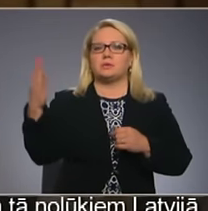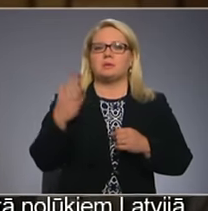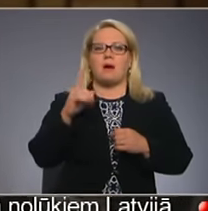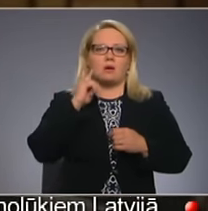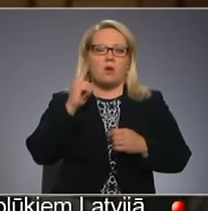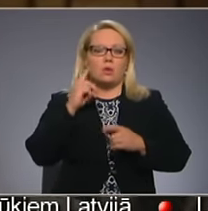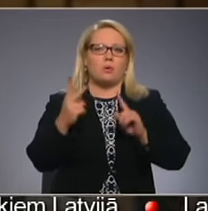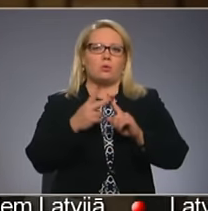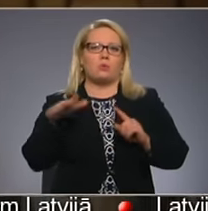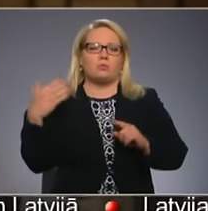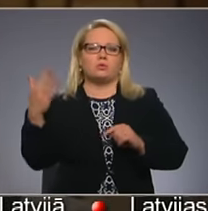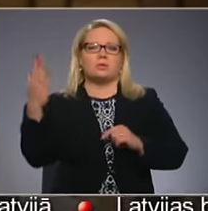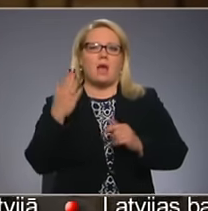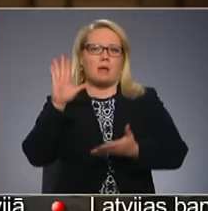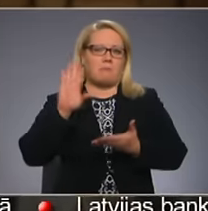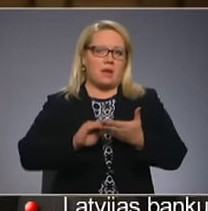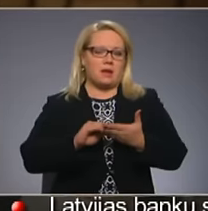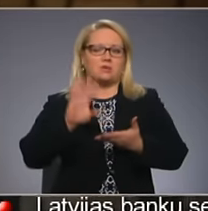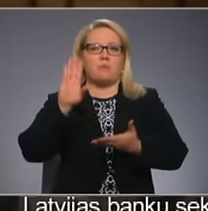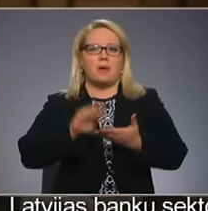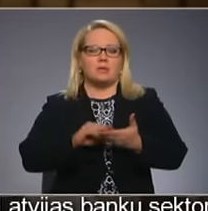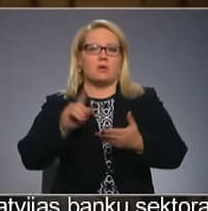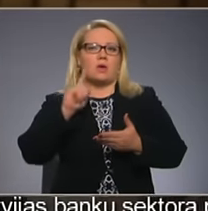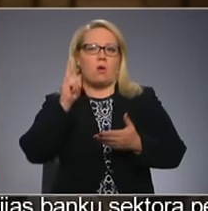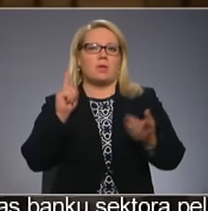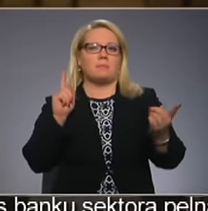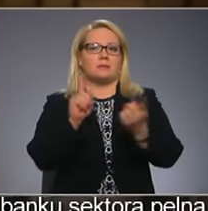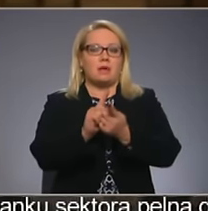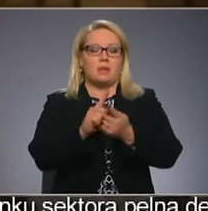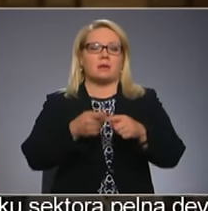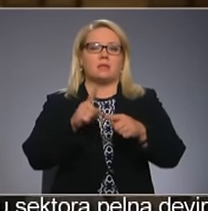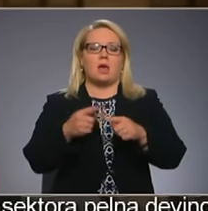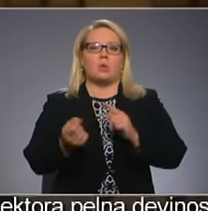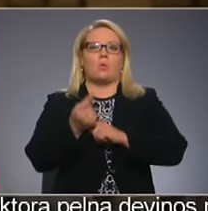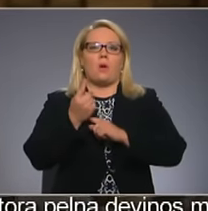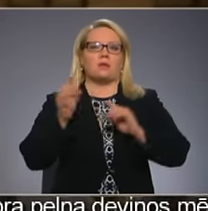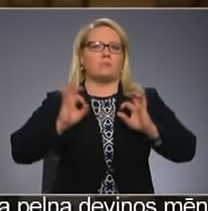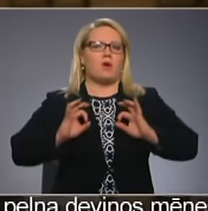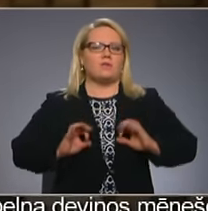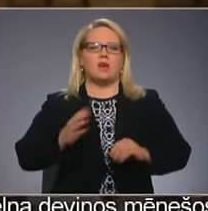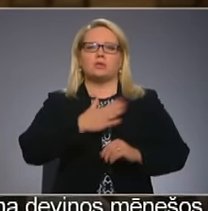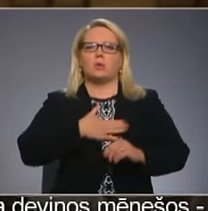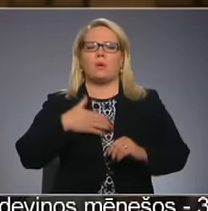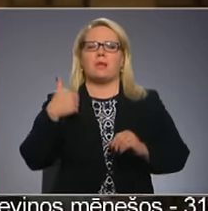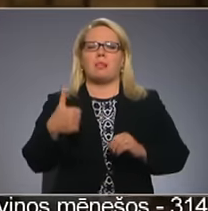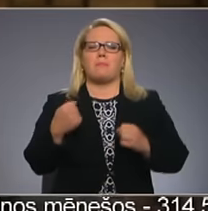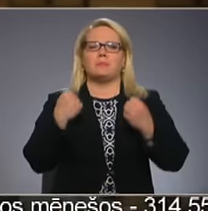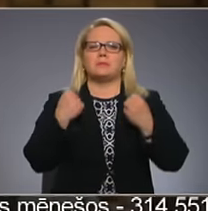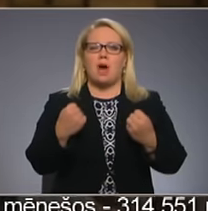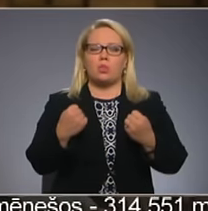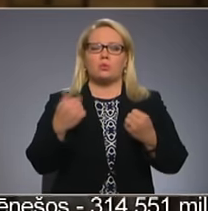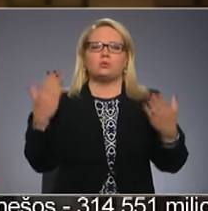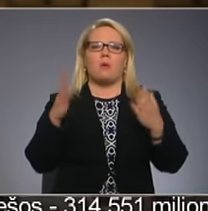no otras puses nāk pieredze. Un tad, kad pieredze un jaunība satiekas, tad rodas profesionāls, ļoti labs saturs, ko